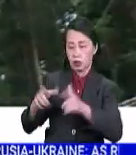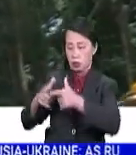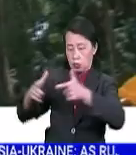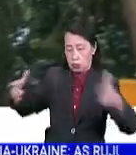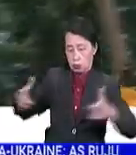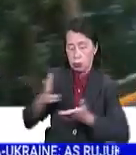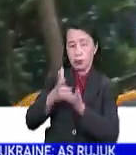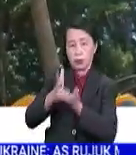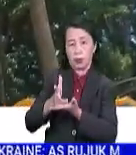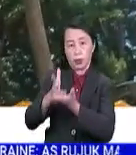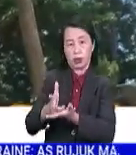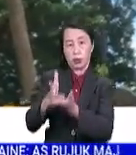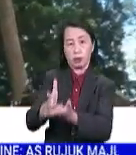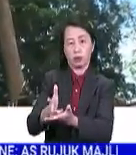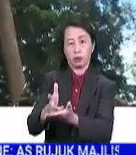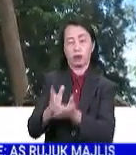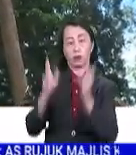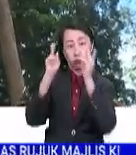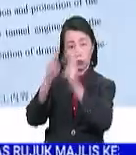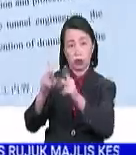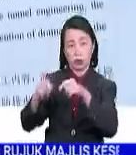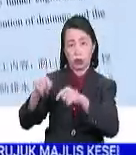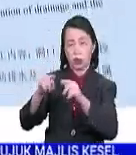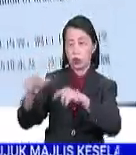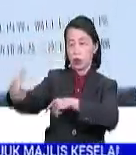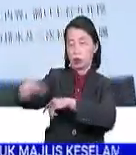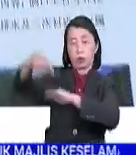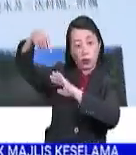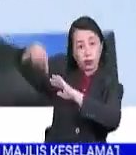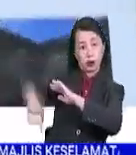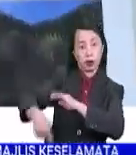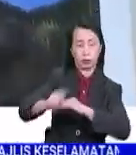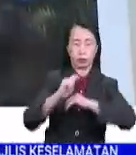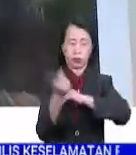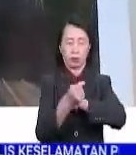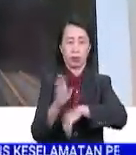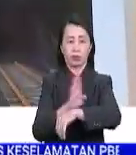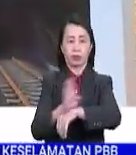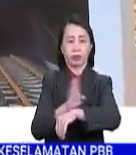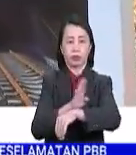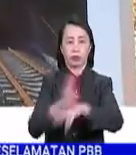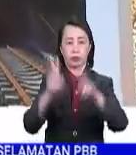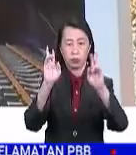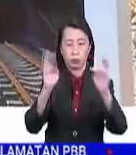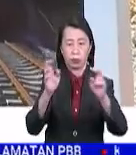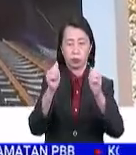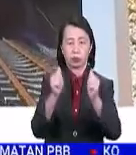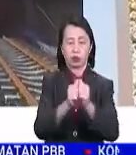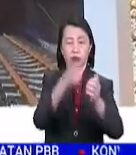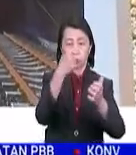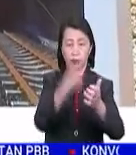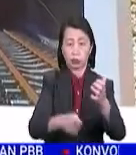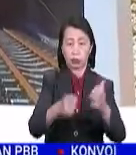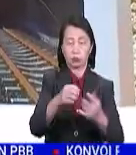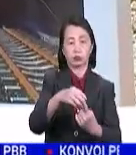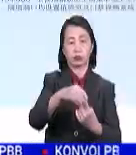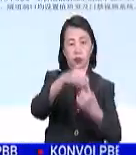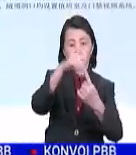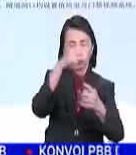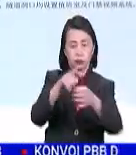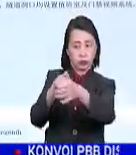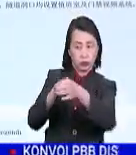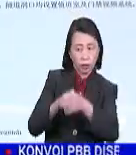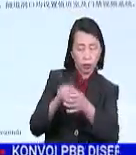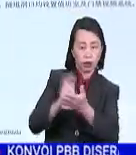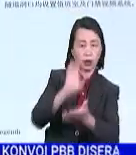Pelabuhan Kuantan sebagai pelabuhan laut dalam Taman penjagaan bertema serta insentif cuka istimewa untuk